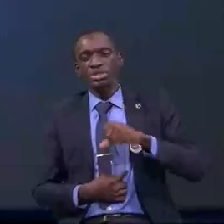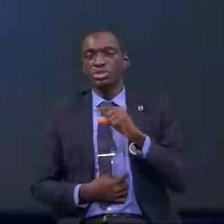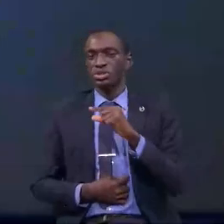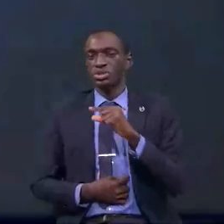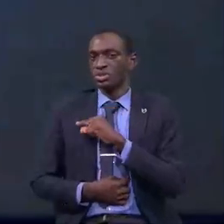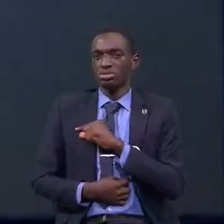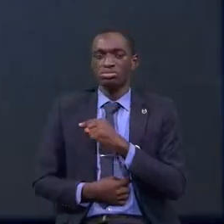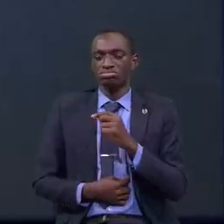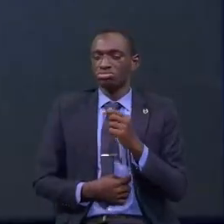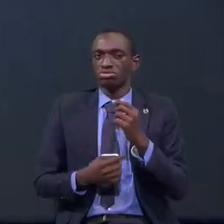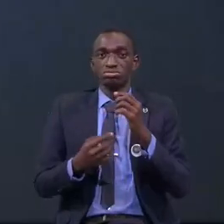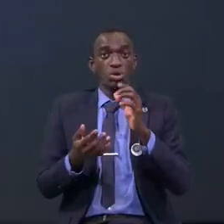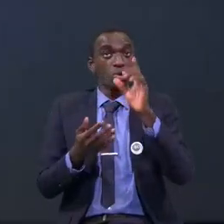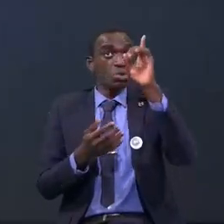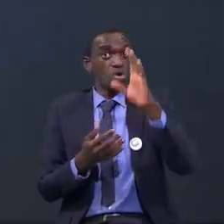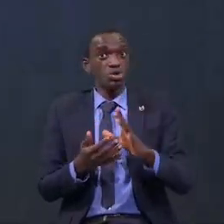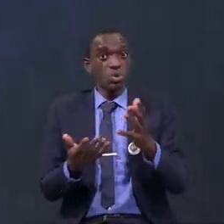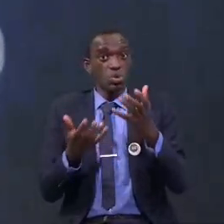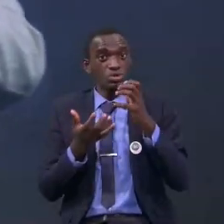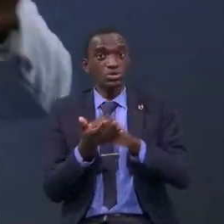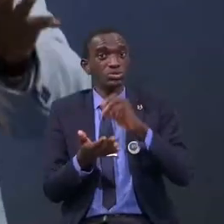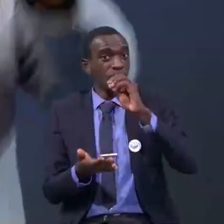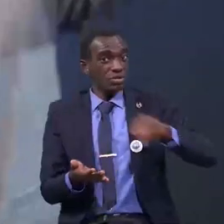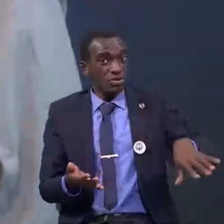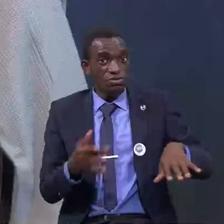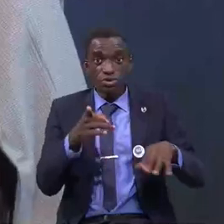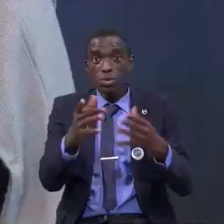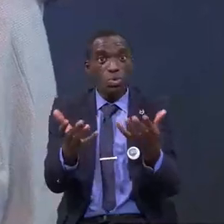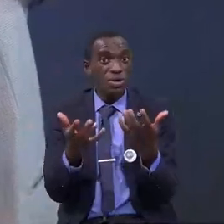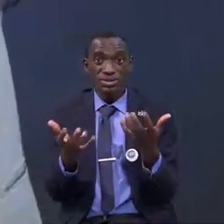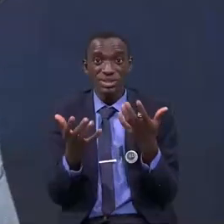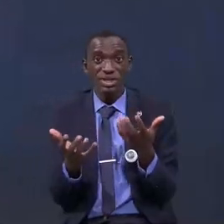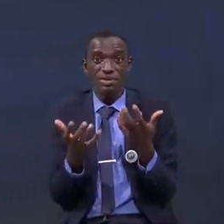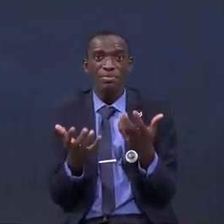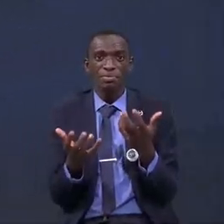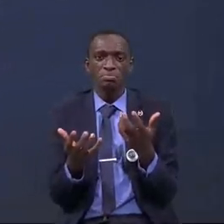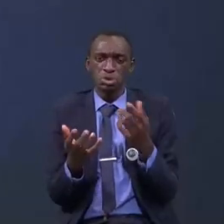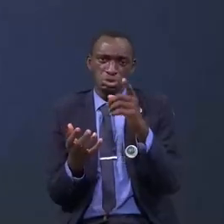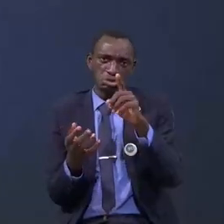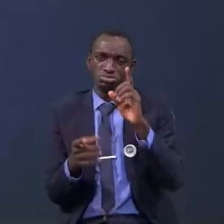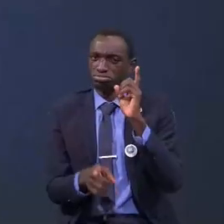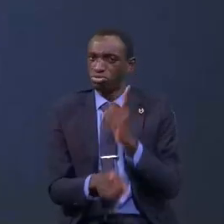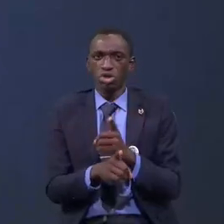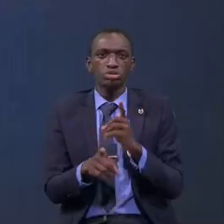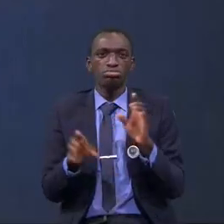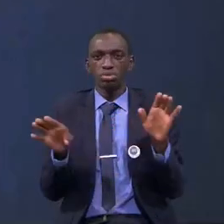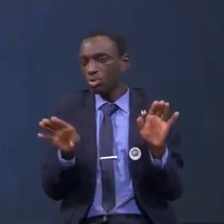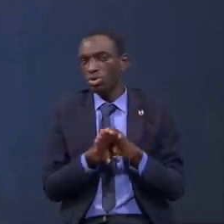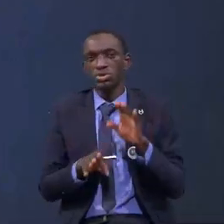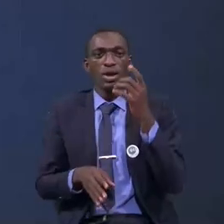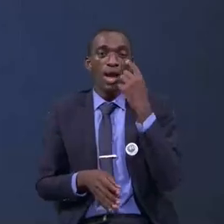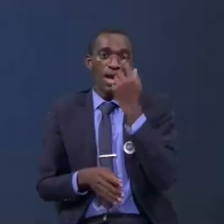pour que la culpabilité et la condamnation soient ôtées de ta vie. La tête baissée, les yeux fermés, lève la